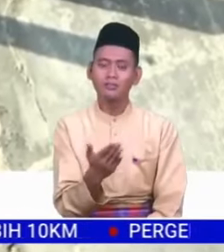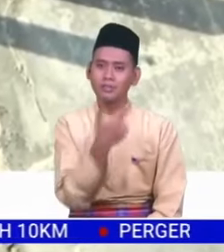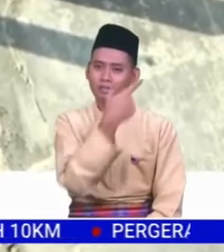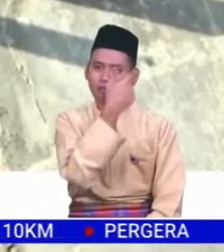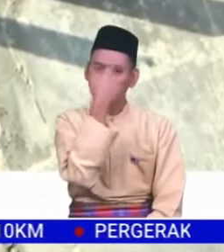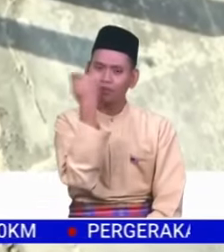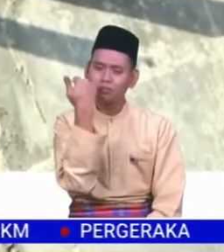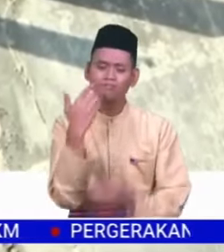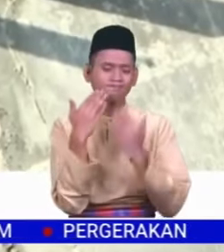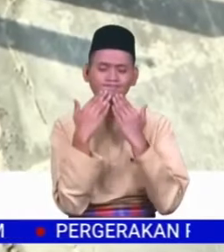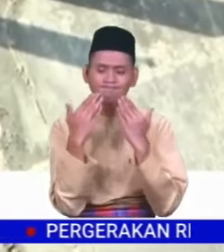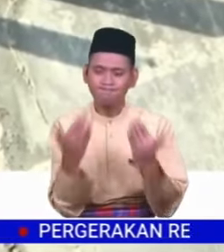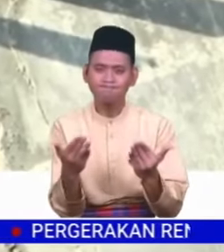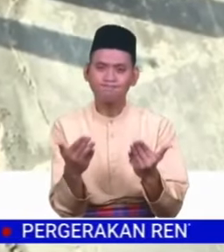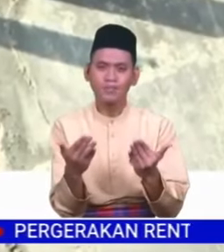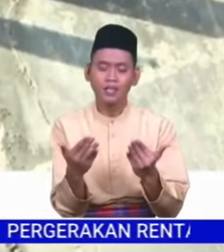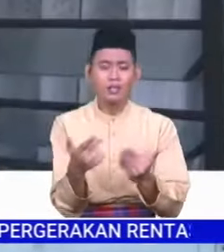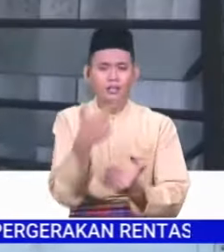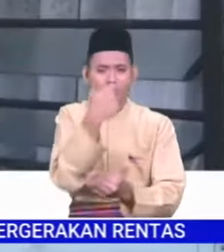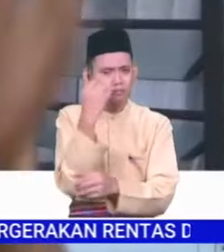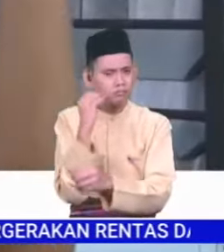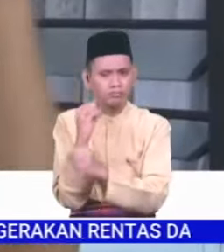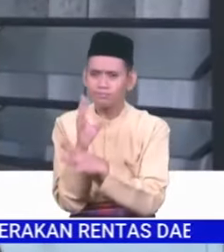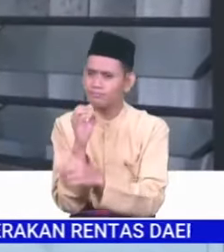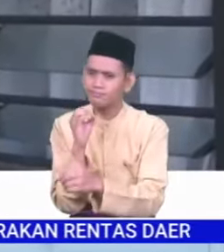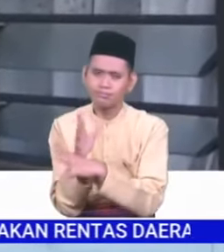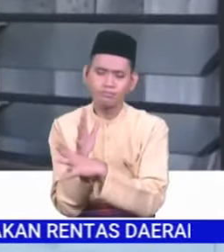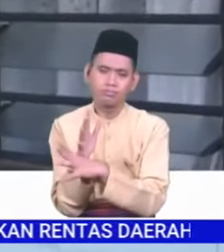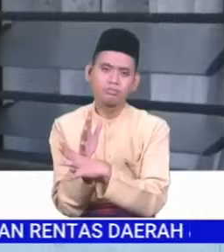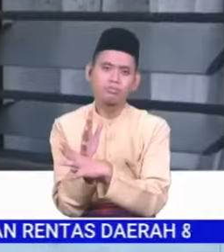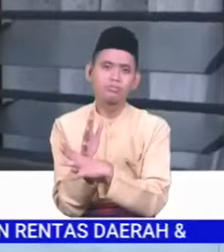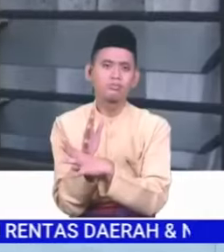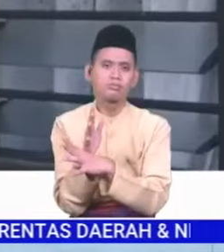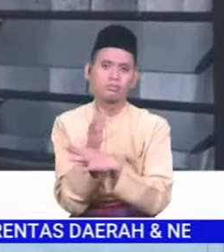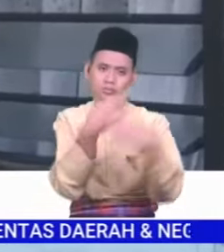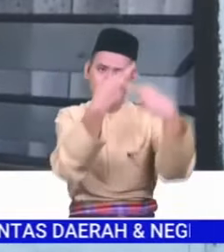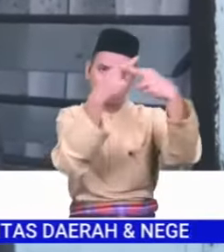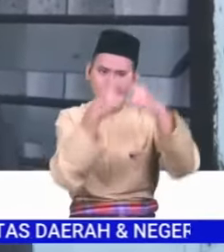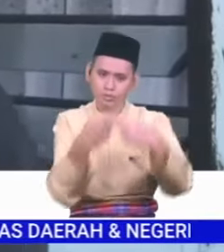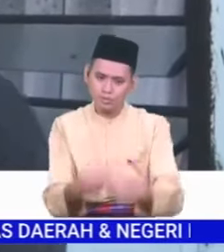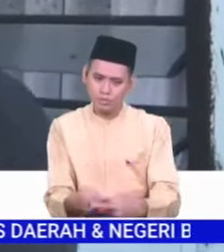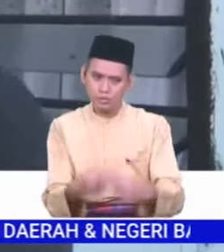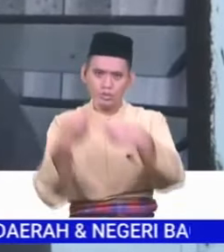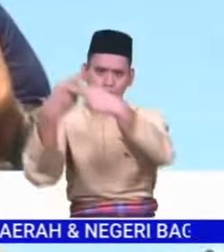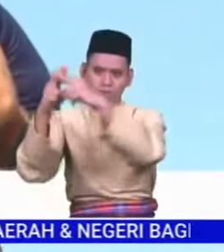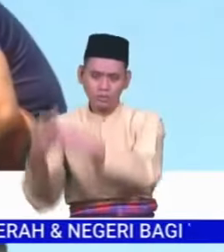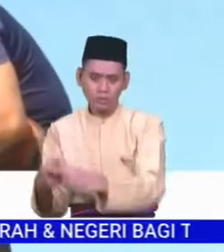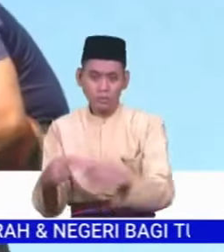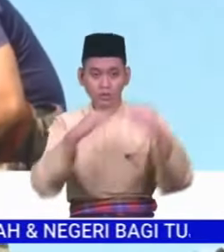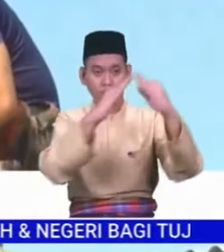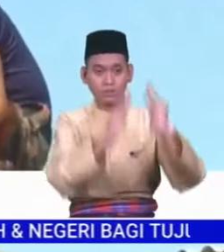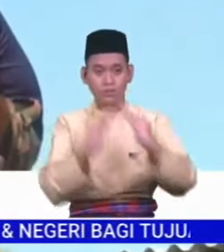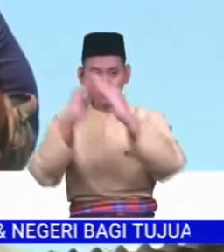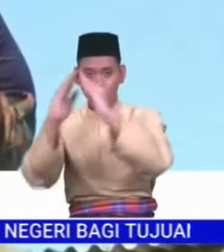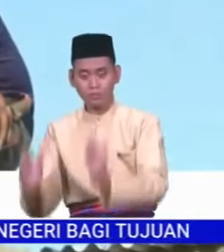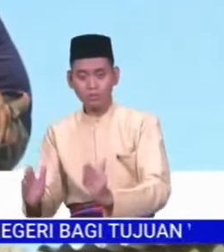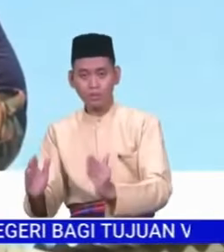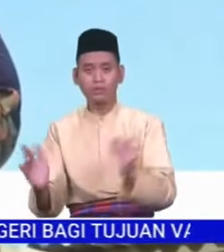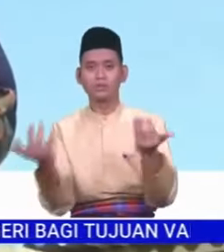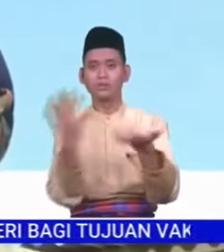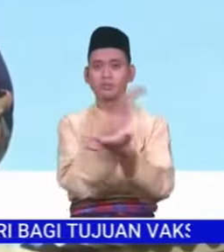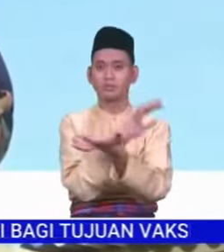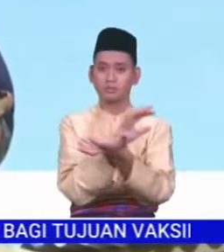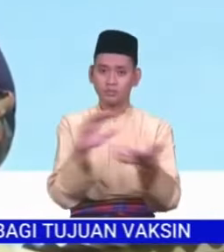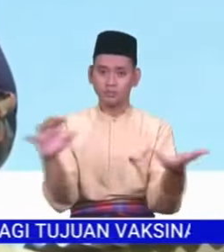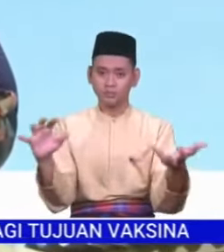wkwk nyari bukbak supaya banyak dah pokoknya tumpah rumah rusak hasilnya kasih aku Masayu Hai